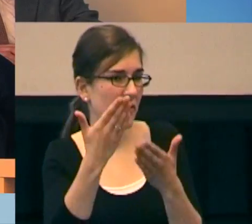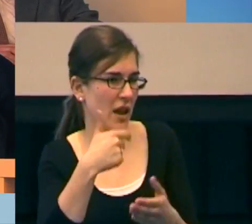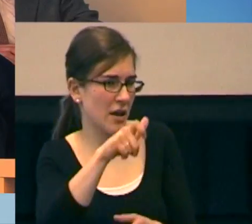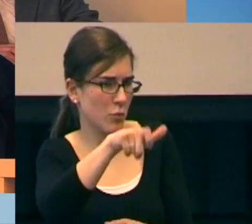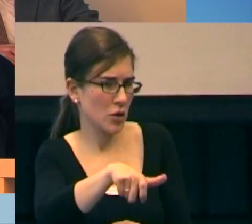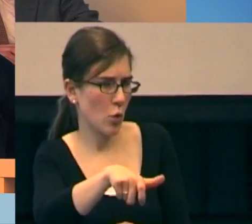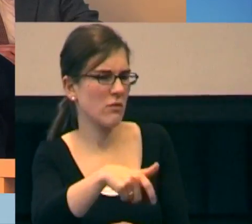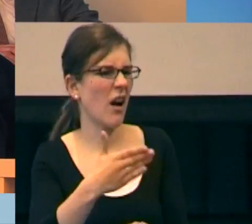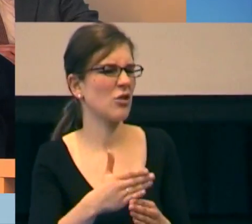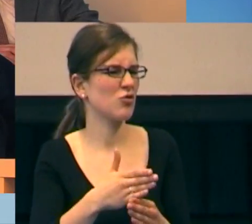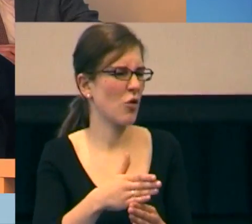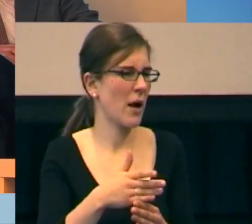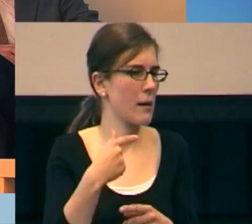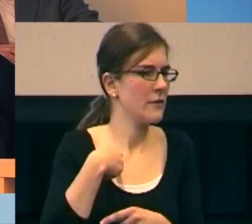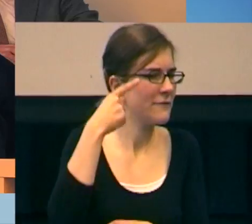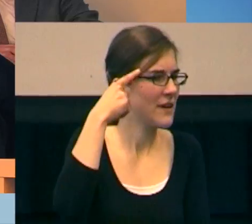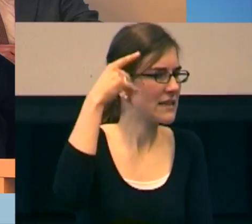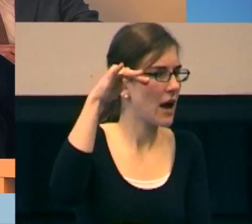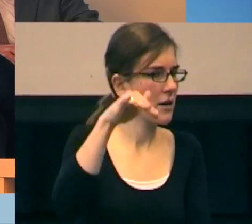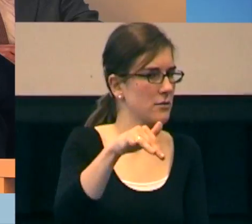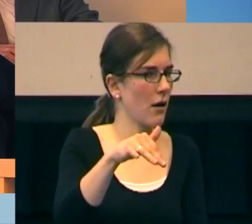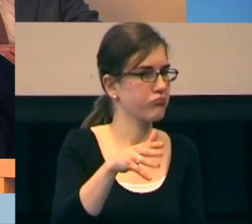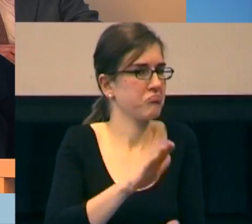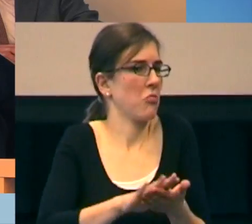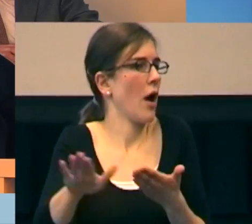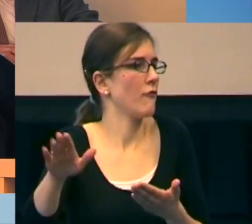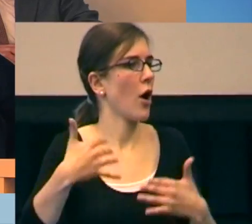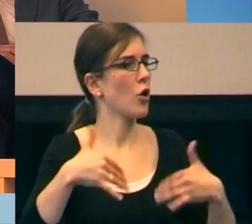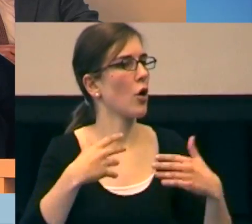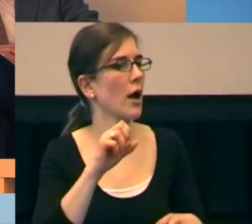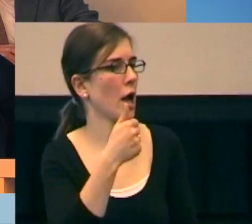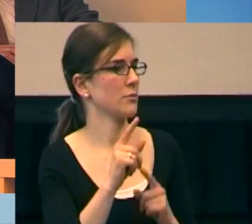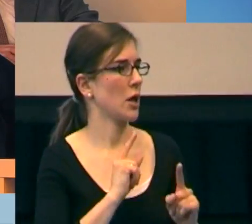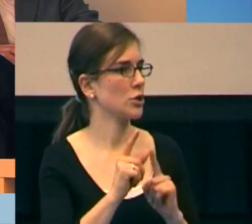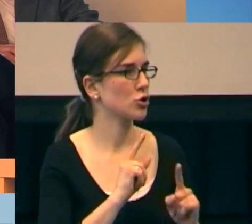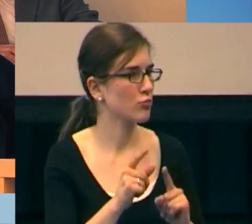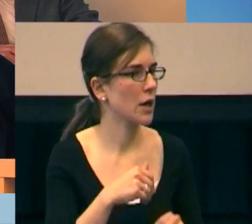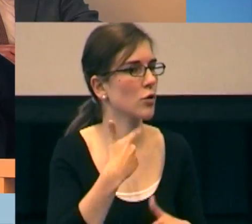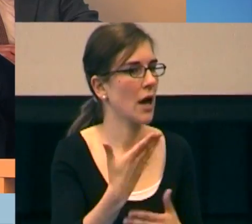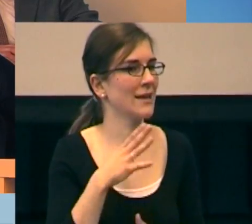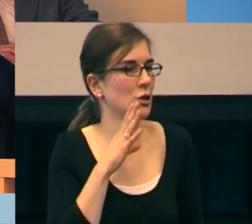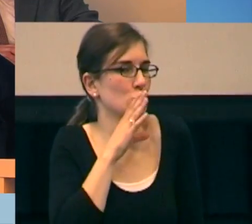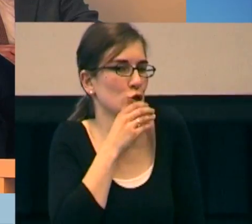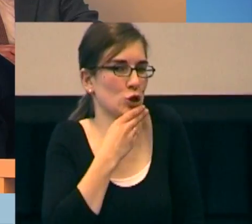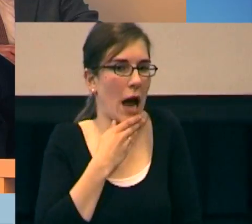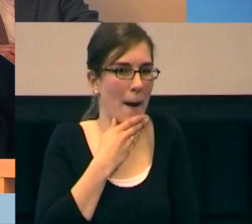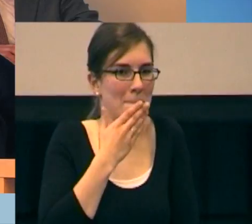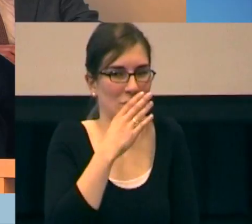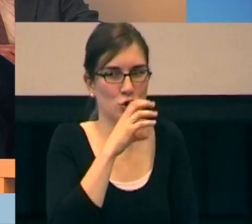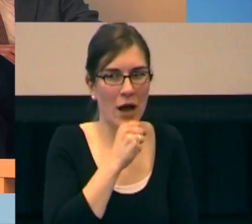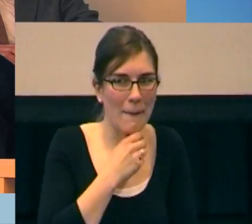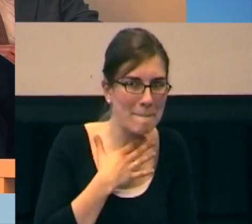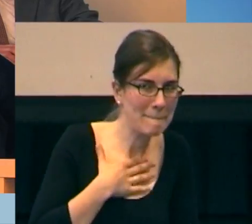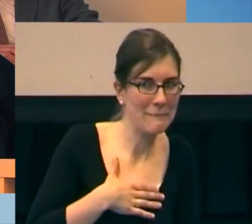hatte beim Arzt gewesen ist man kann erst mal ins Gespräch kommen und dann vielleicht auch die Scheu verlieren seinen Arzt darauf hin